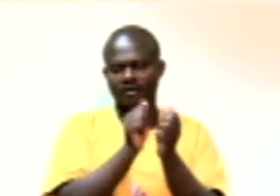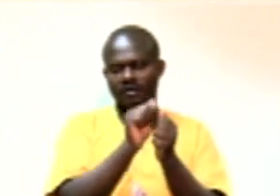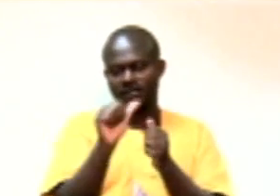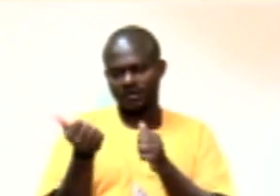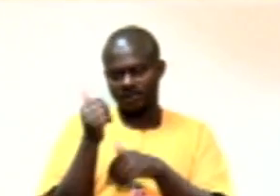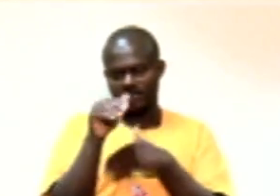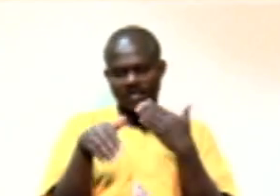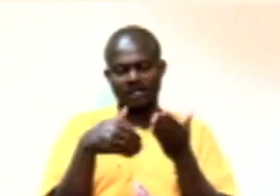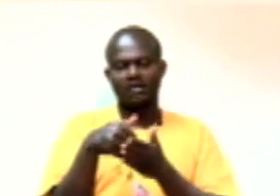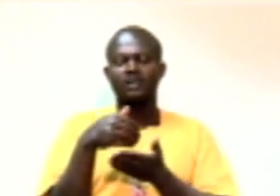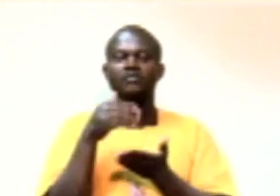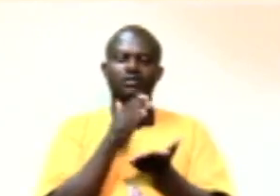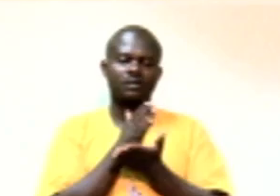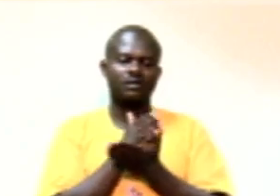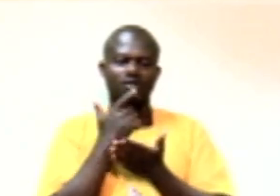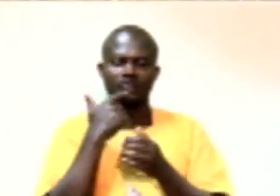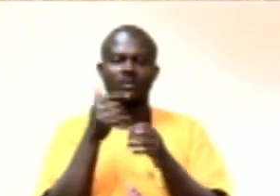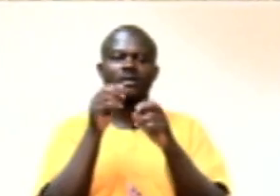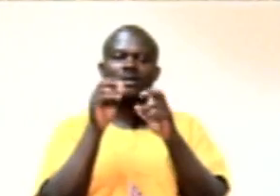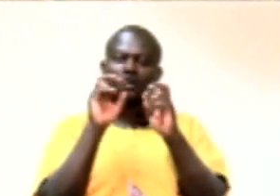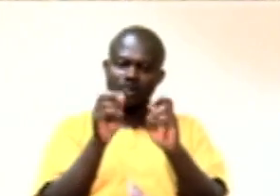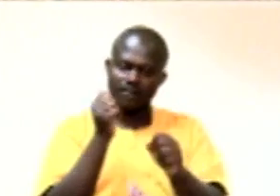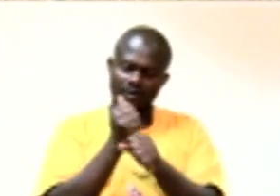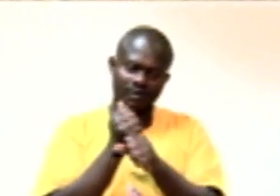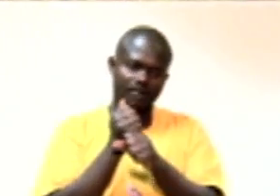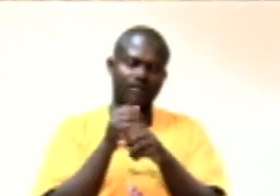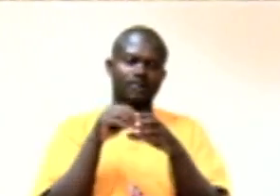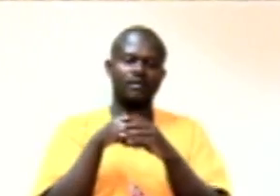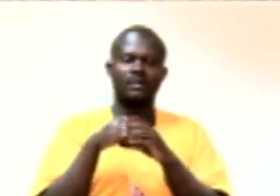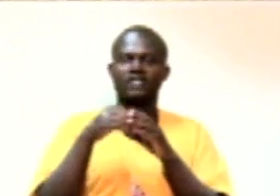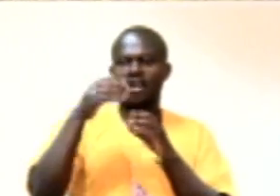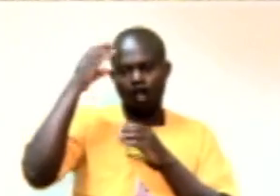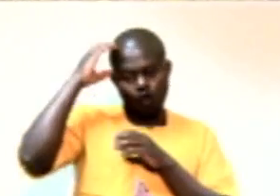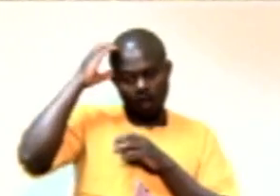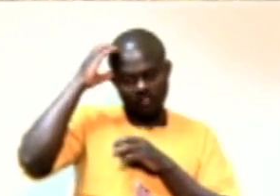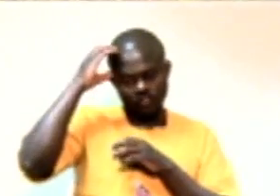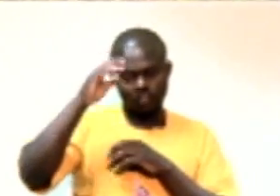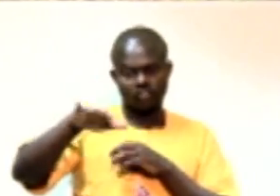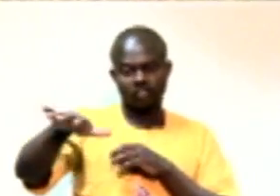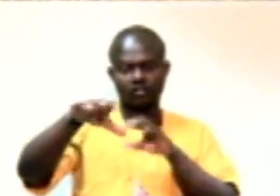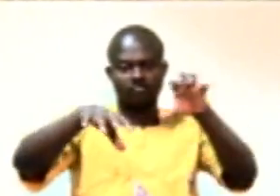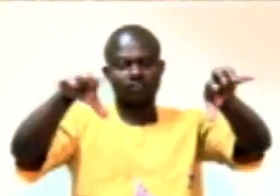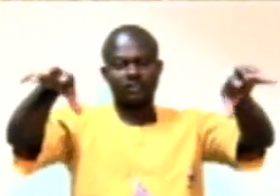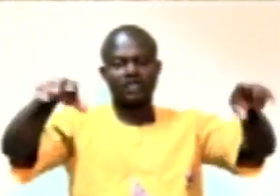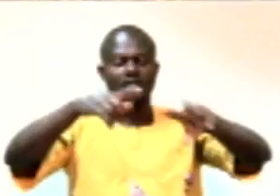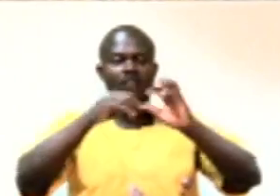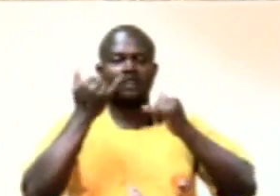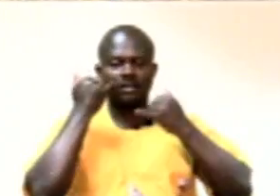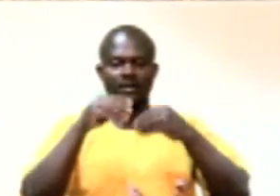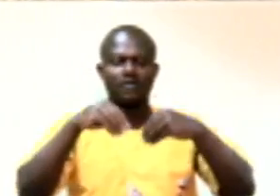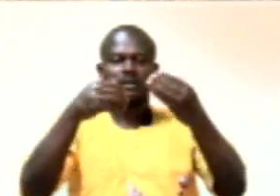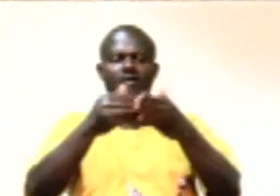ibyo ngibyo wavuga rwose ko ijana ku ijana bikorerwa kuri za koregizi. Ariko iyo uje kuvuga nk'urugero nko gutanga